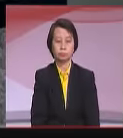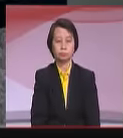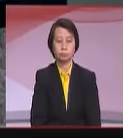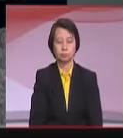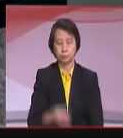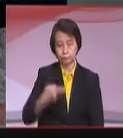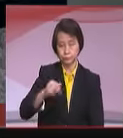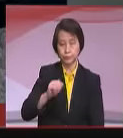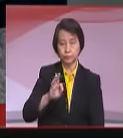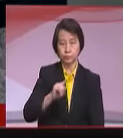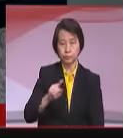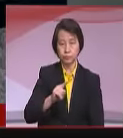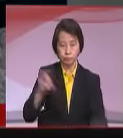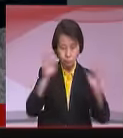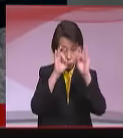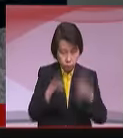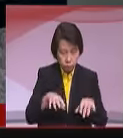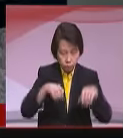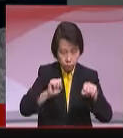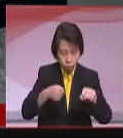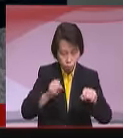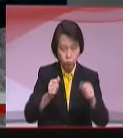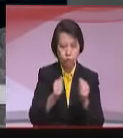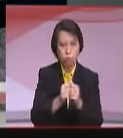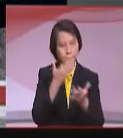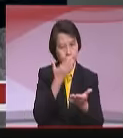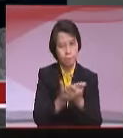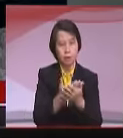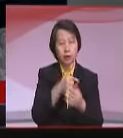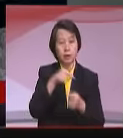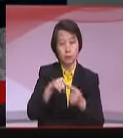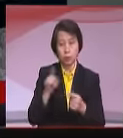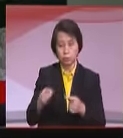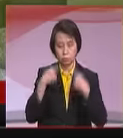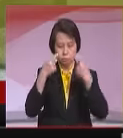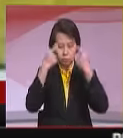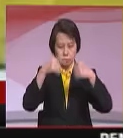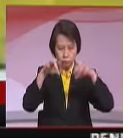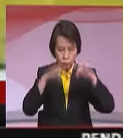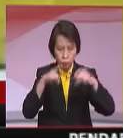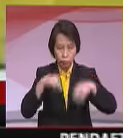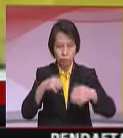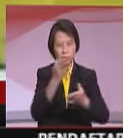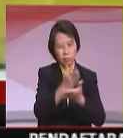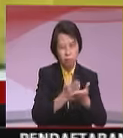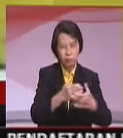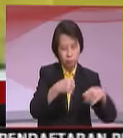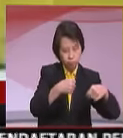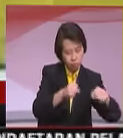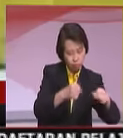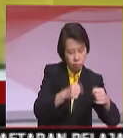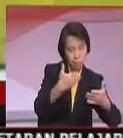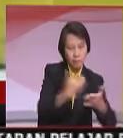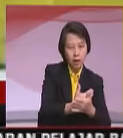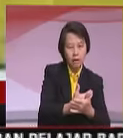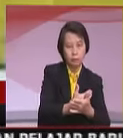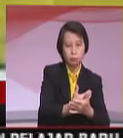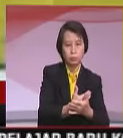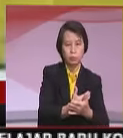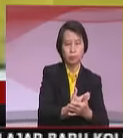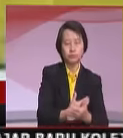Jelas Hafiz, sesi ujian tersebut berlangsung dengan baik apabila dia berjaya menguji beberapa chassis baharu